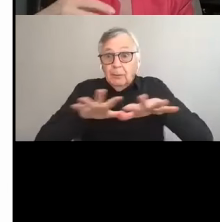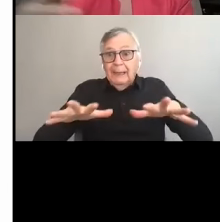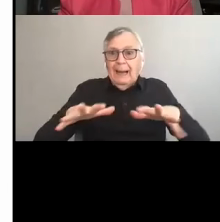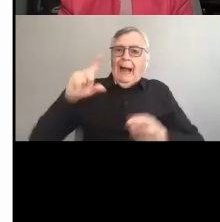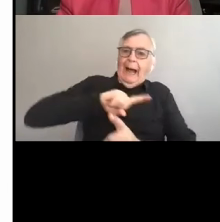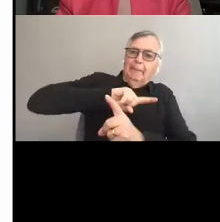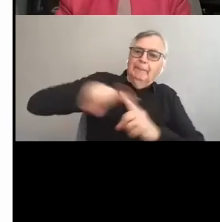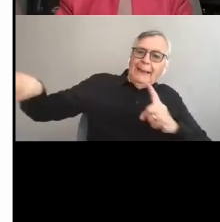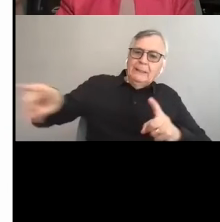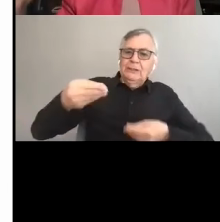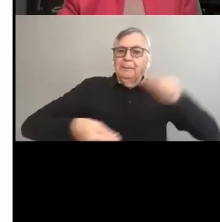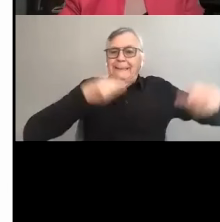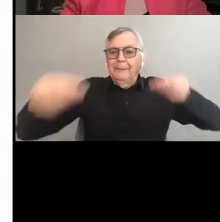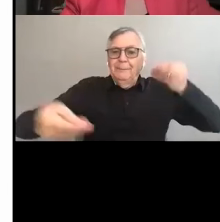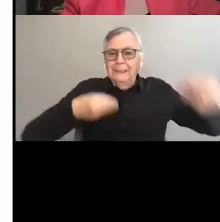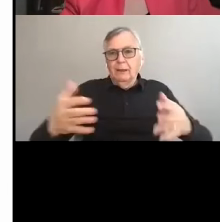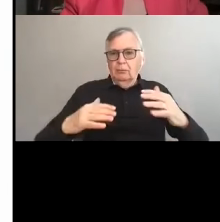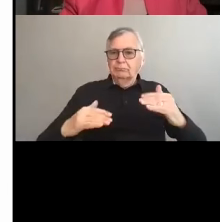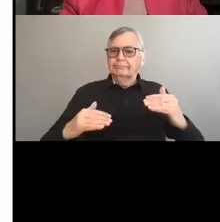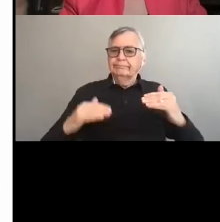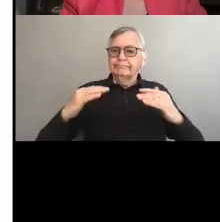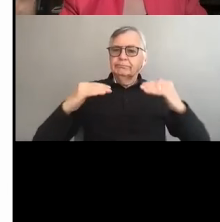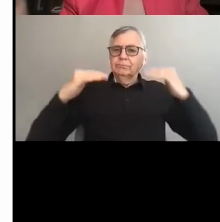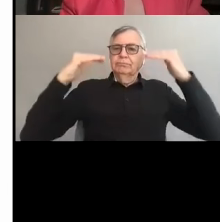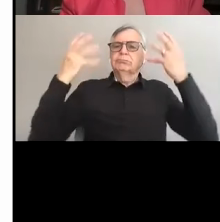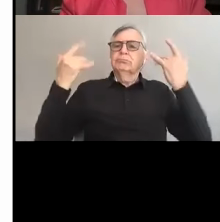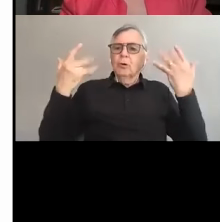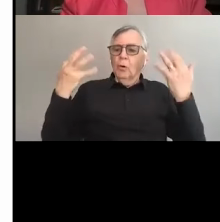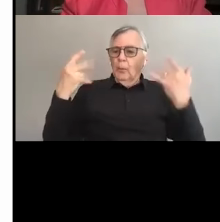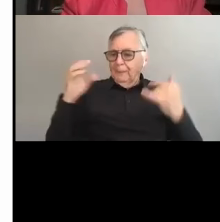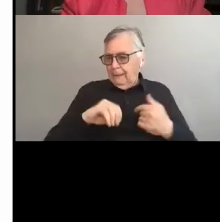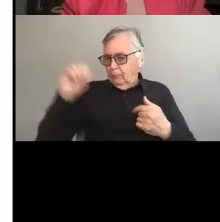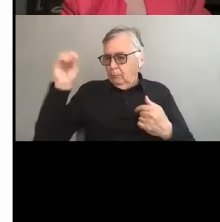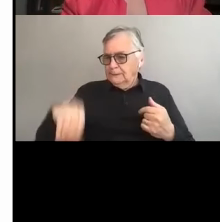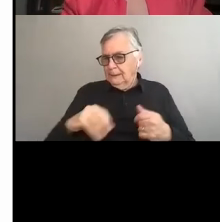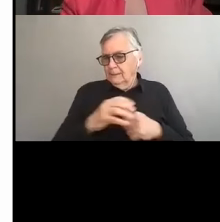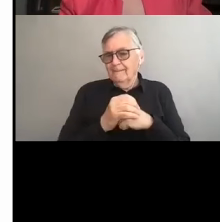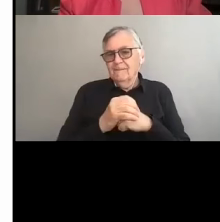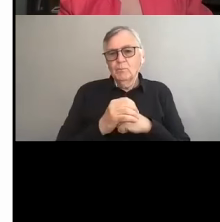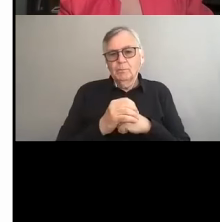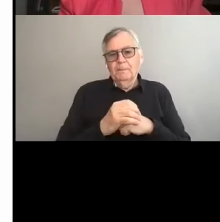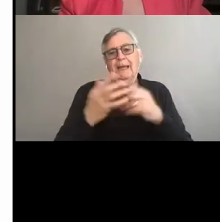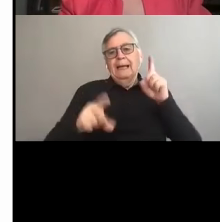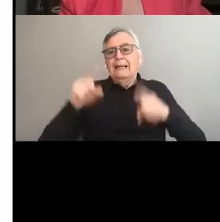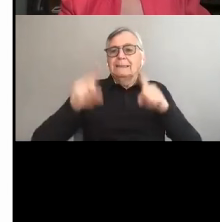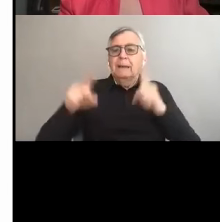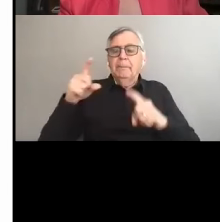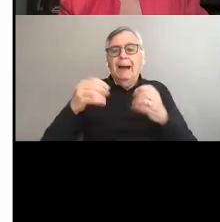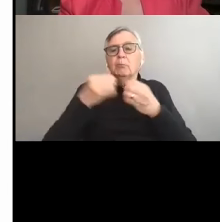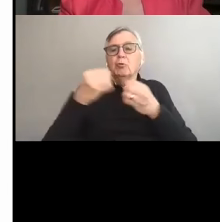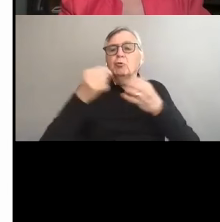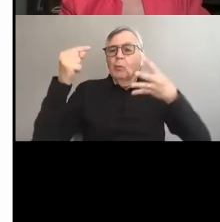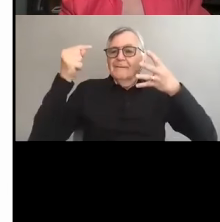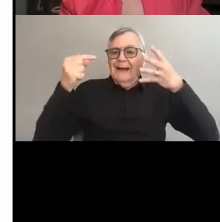pour qu'on arrive à avoir un seuil qui est protecteur, qui arrête la transmission? Ça dépend de plusieurs facteurs.